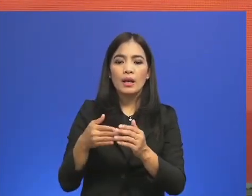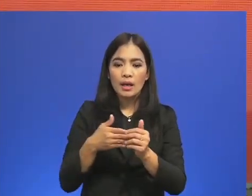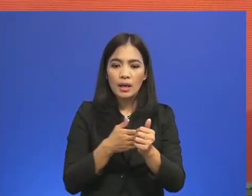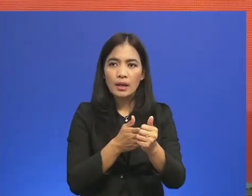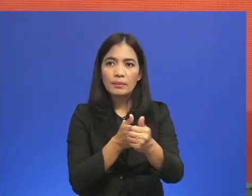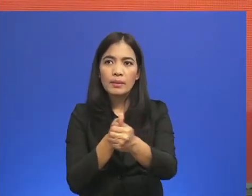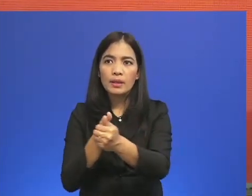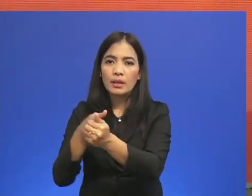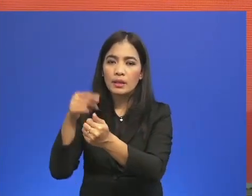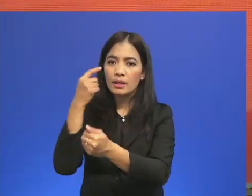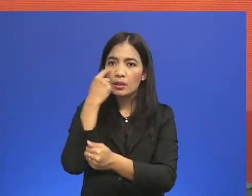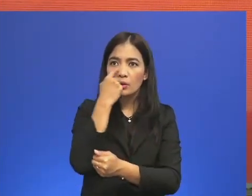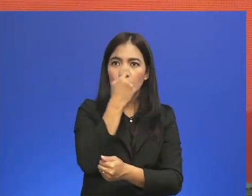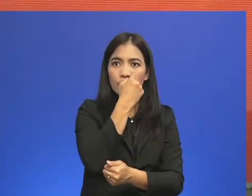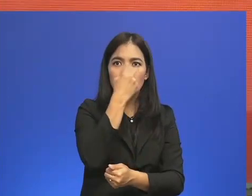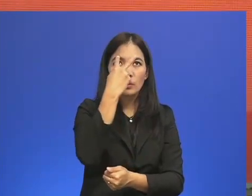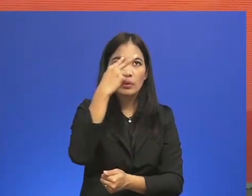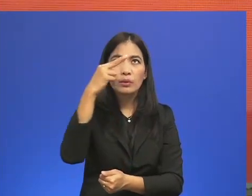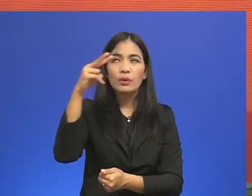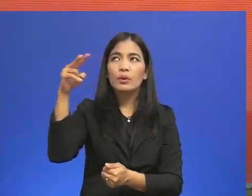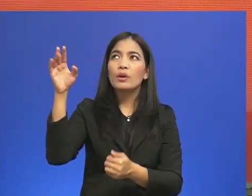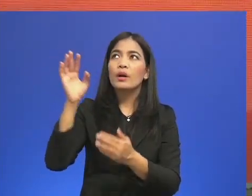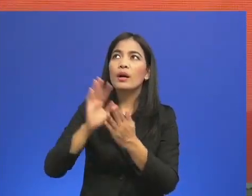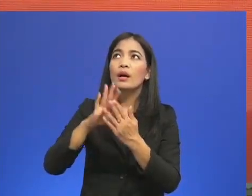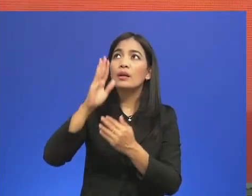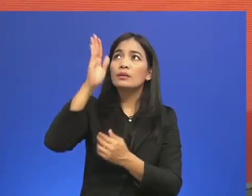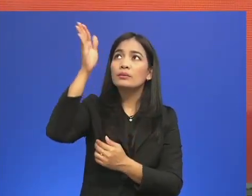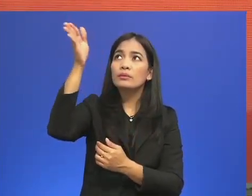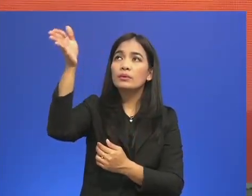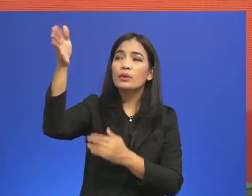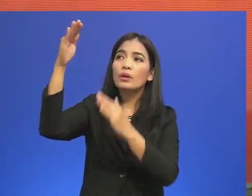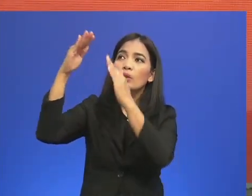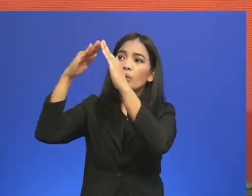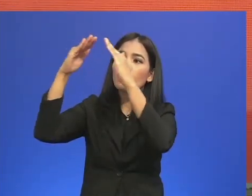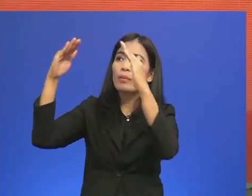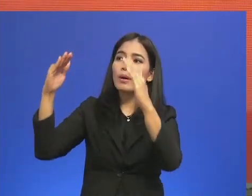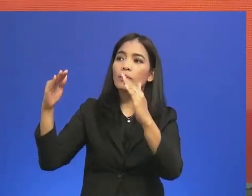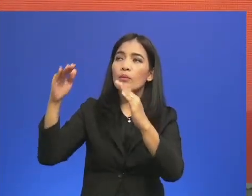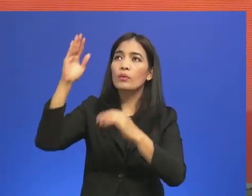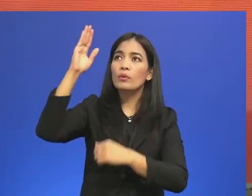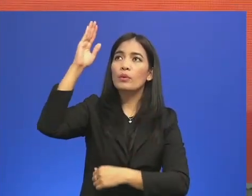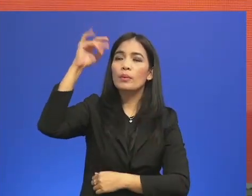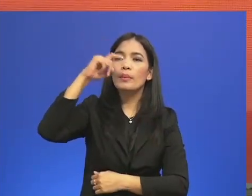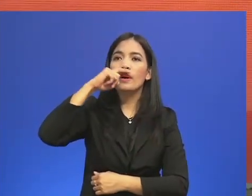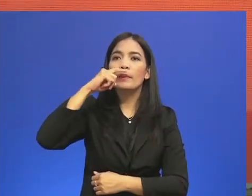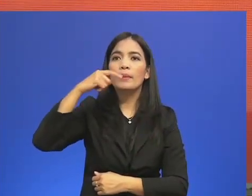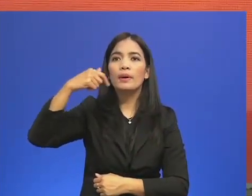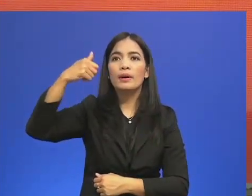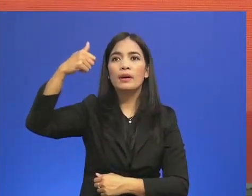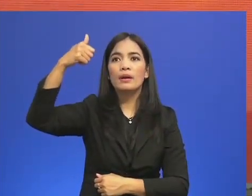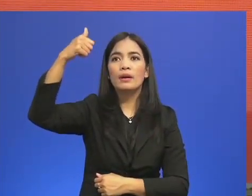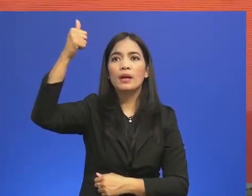Arahkan pandangku hanya ke rumahmu Bapa,